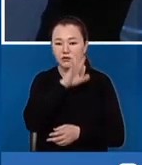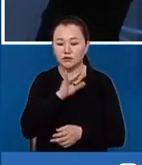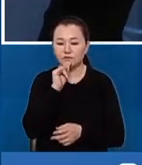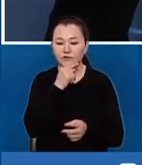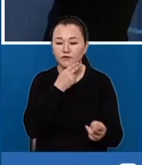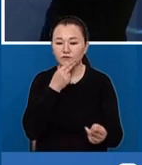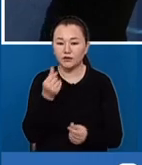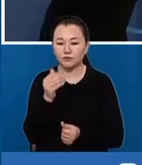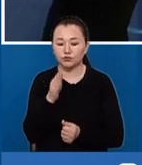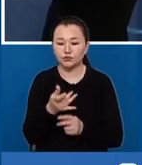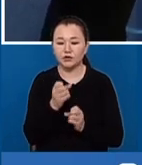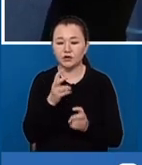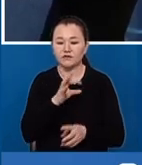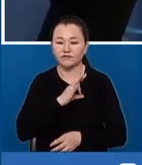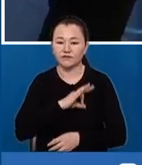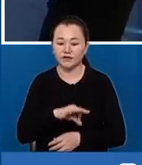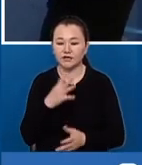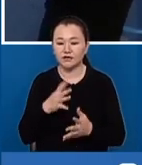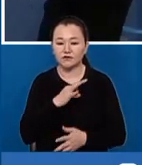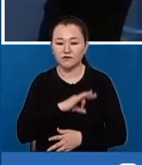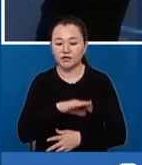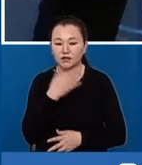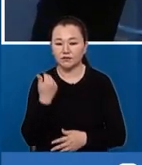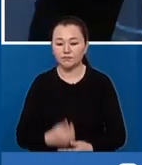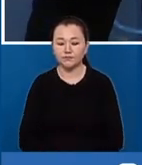Бұл қаншалықты тиімді, не тиімсіз?